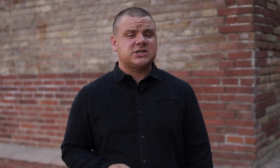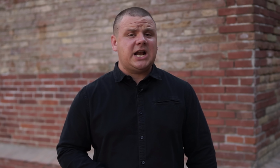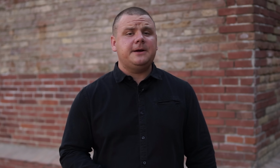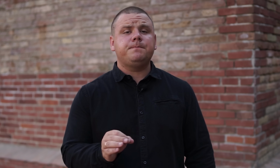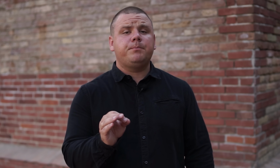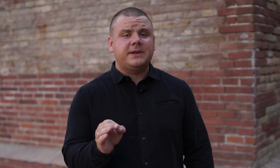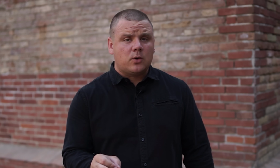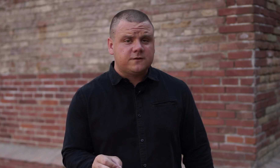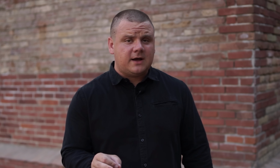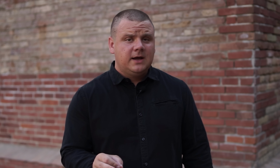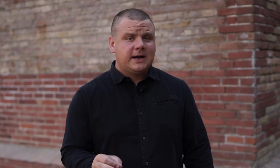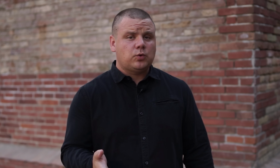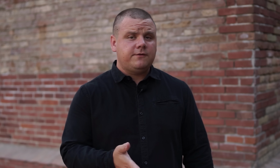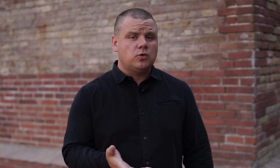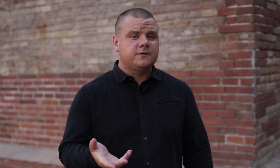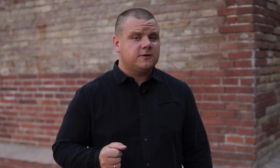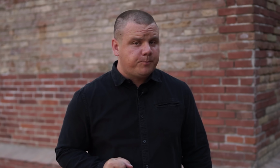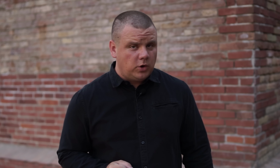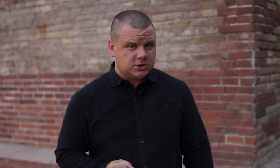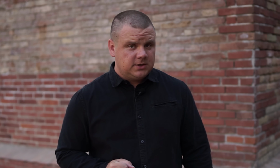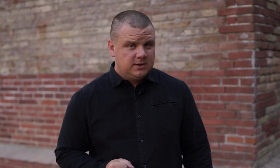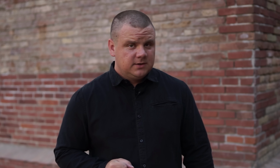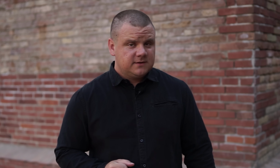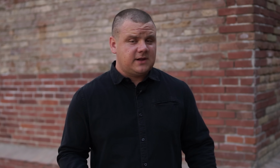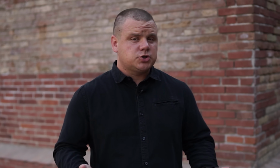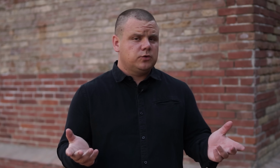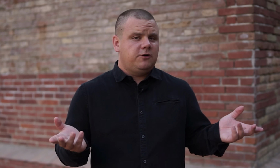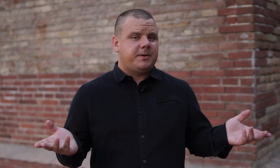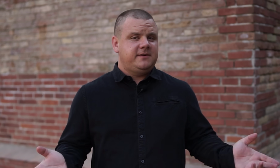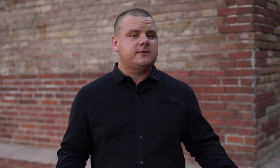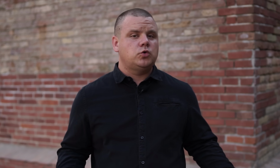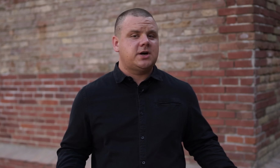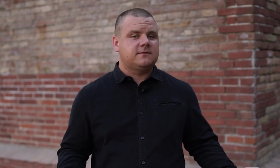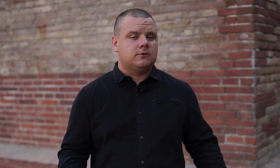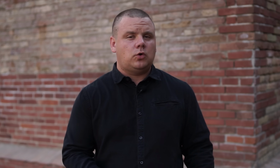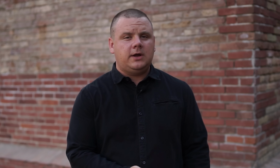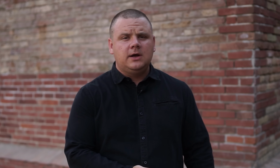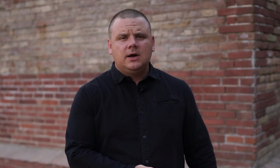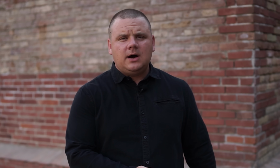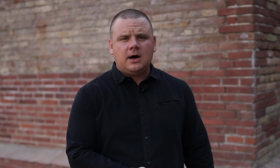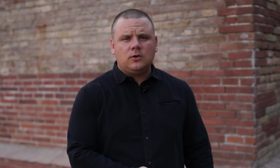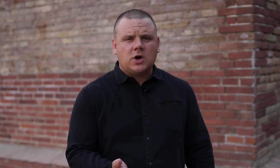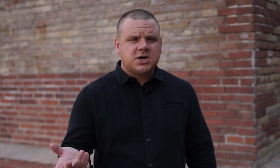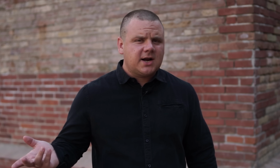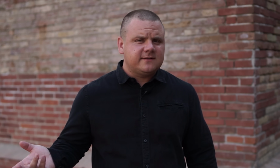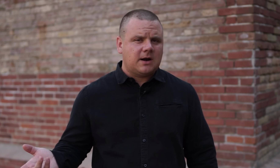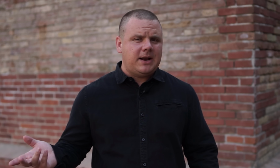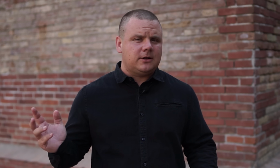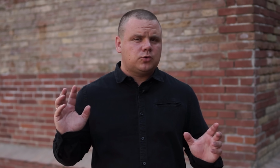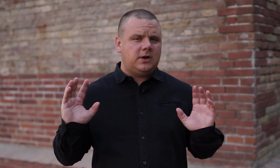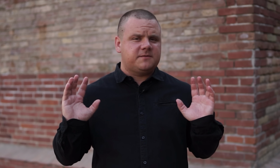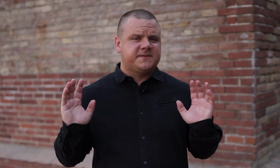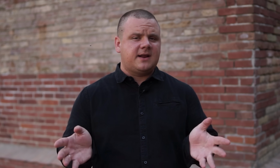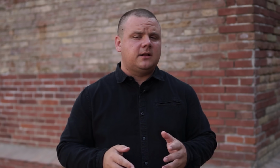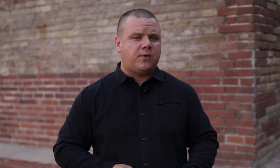В Лиде задержали белоруса, который вернулся из Польши. Сказали, что он то ли в протестах участвовал, то ли Лукашенко